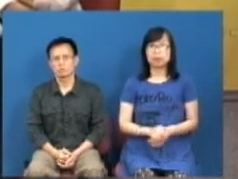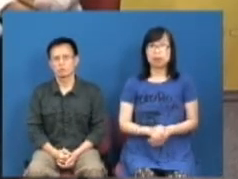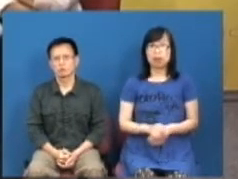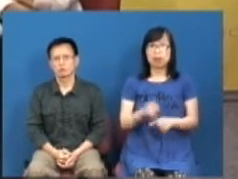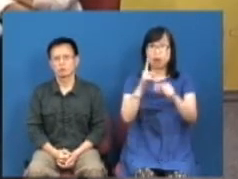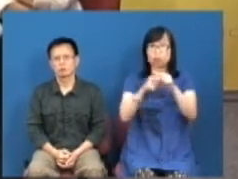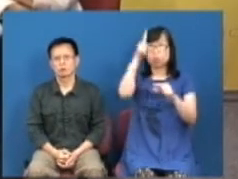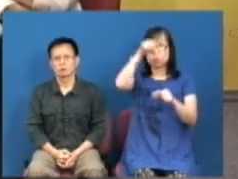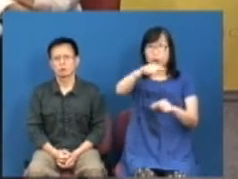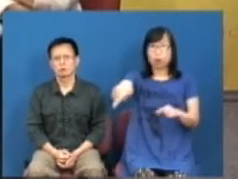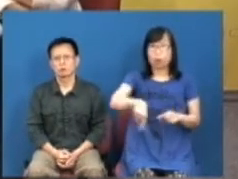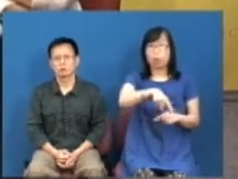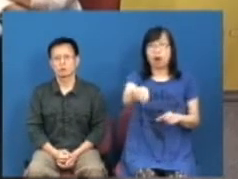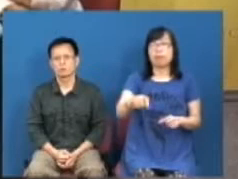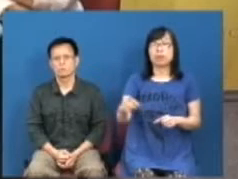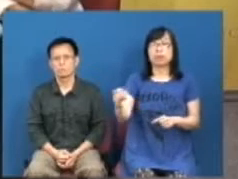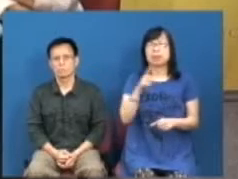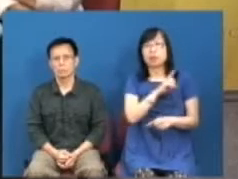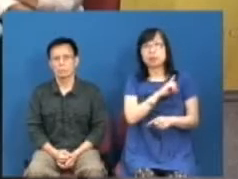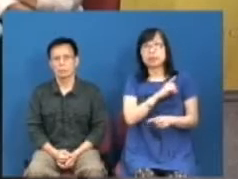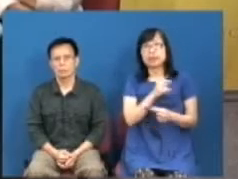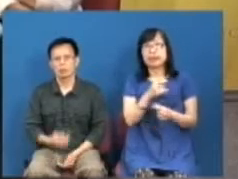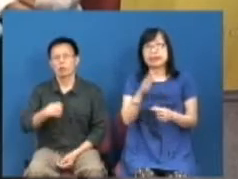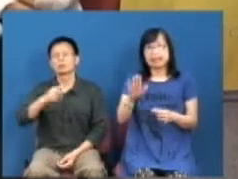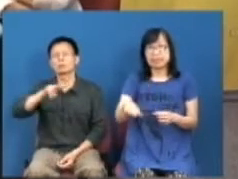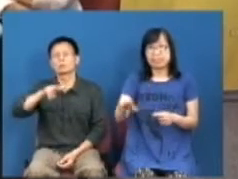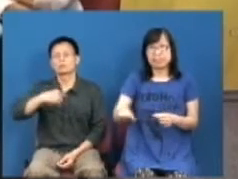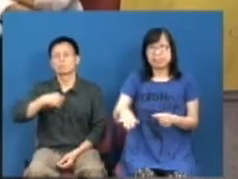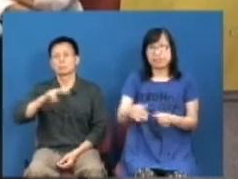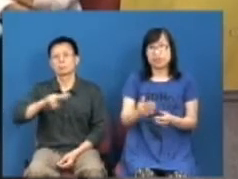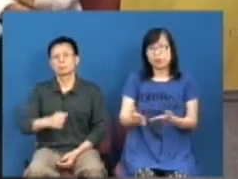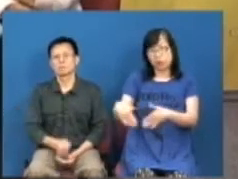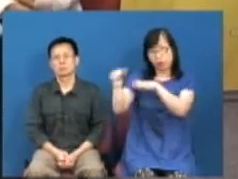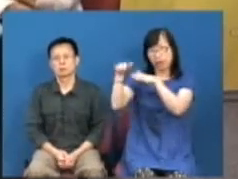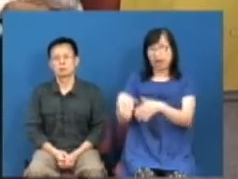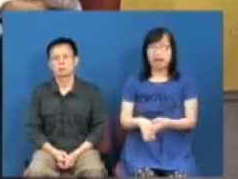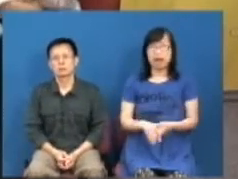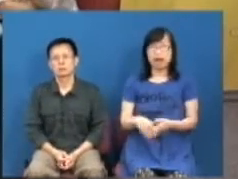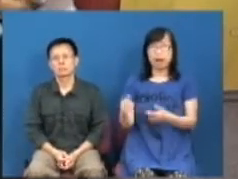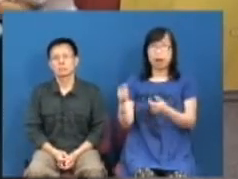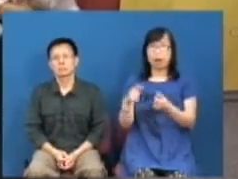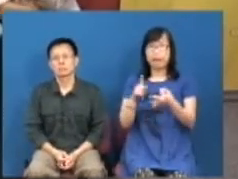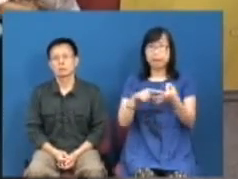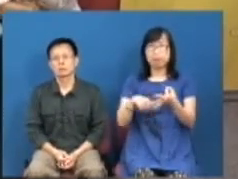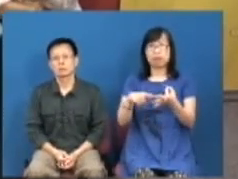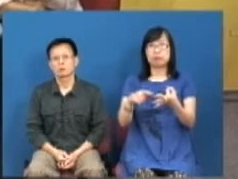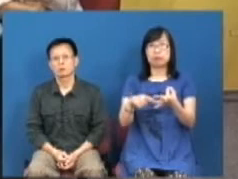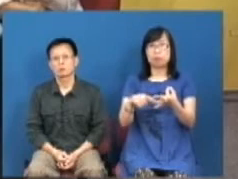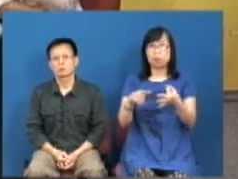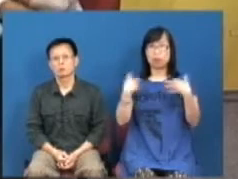上環，我自己兒時在那裡大、我自己住過永樂街、永樂街呢就全部填出來的